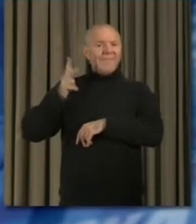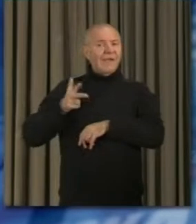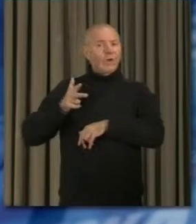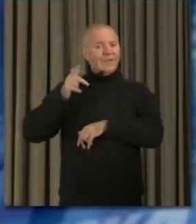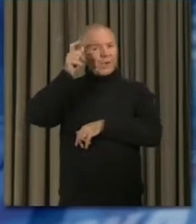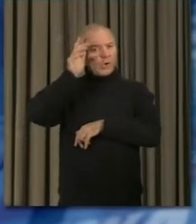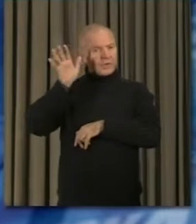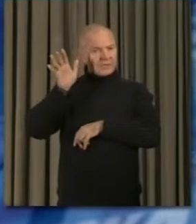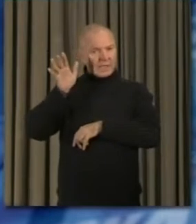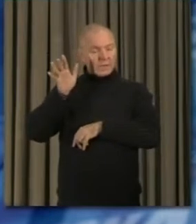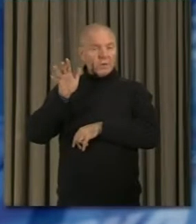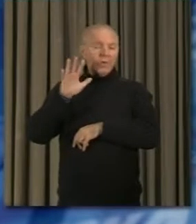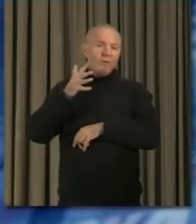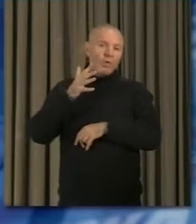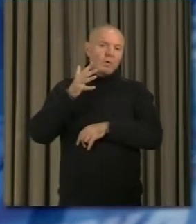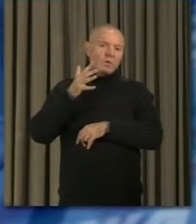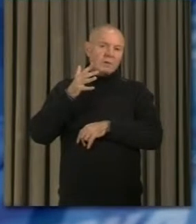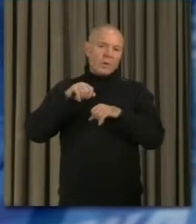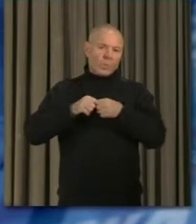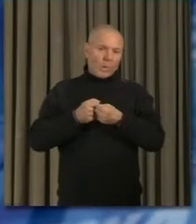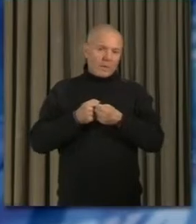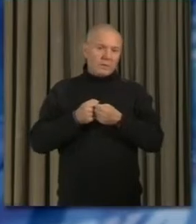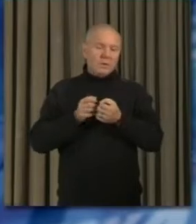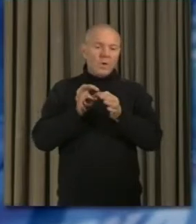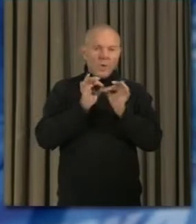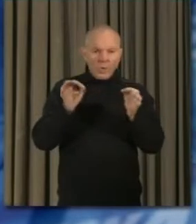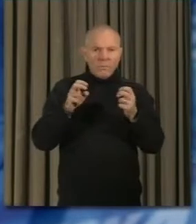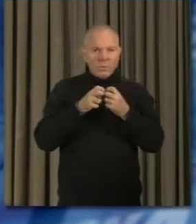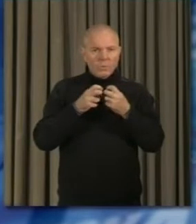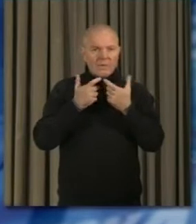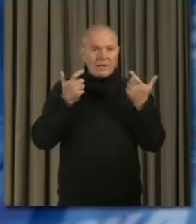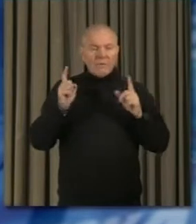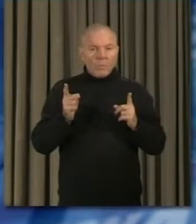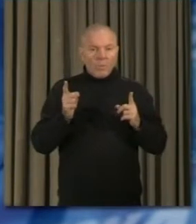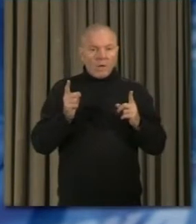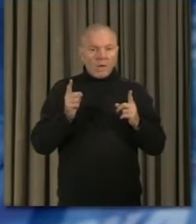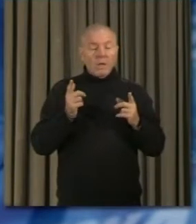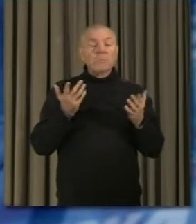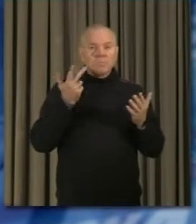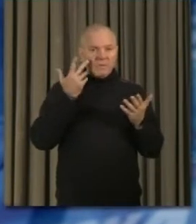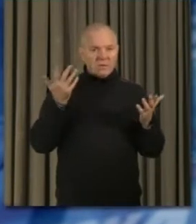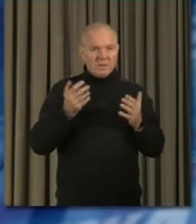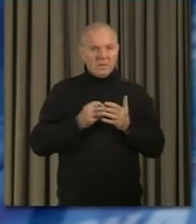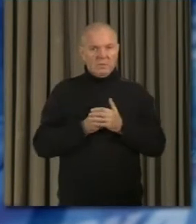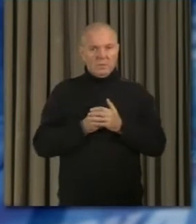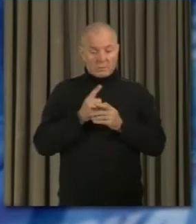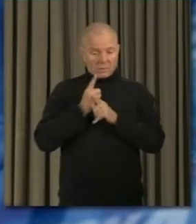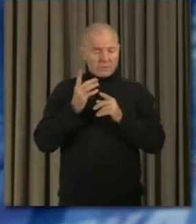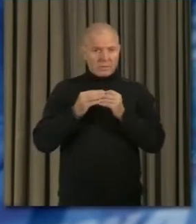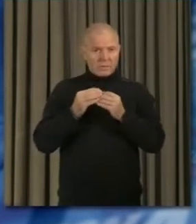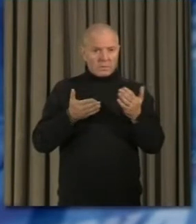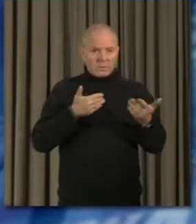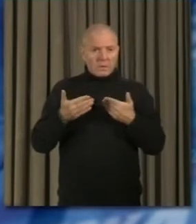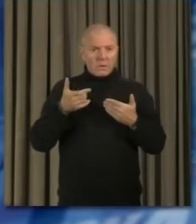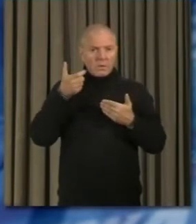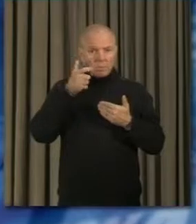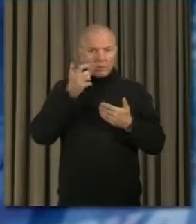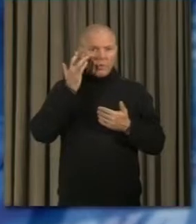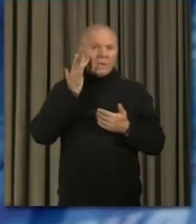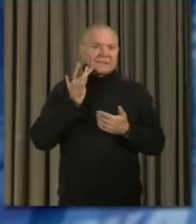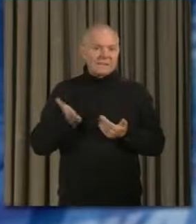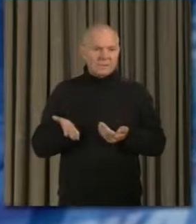che verifichino se si sia trattato di un guasto temporaneo o se si tratti di un problema più grave che ovviamente va risolto in tempi rapidissimi per evitare inutili